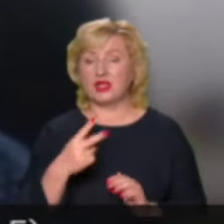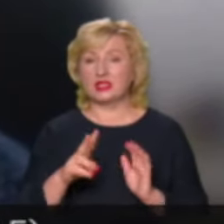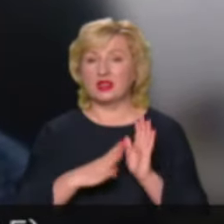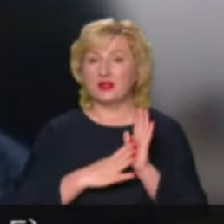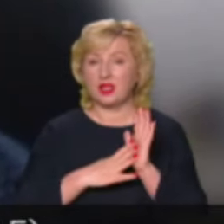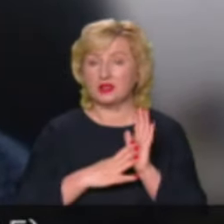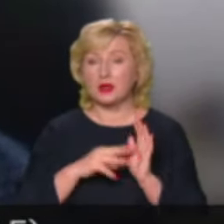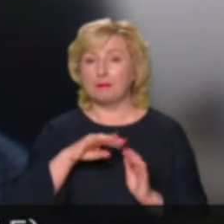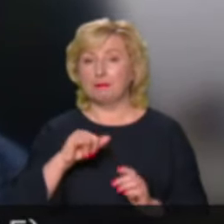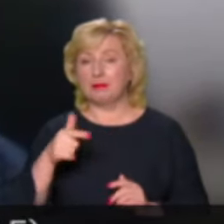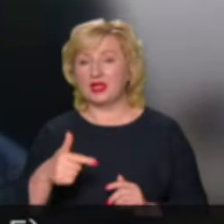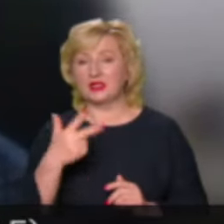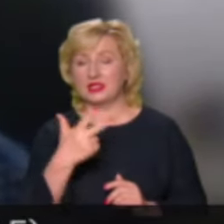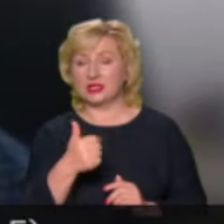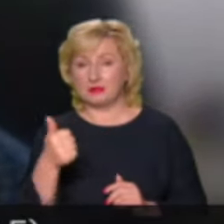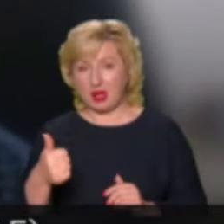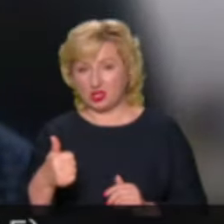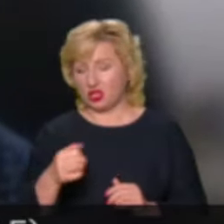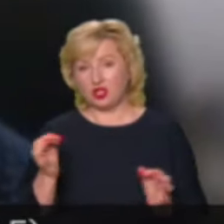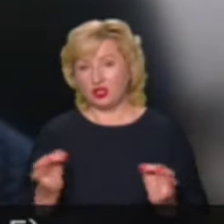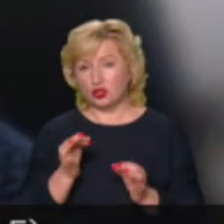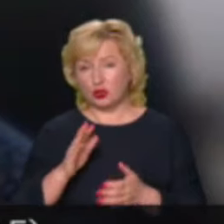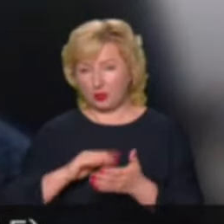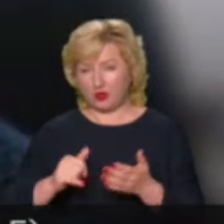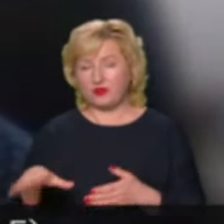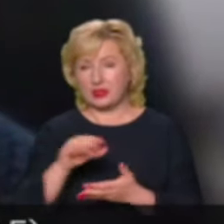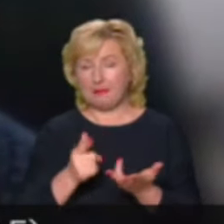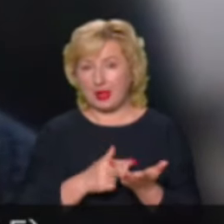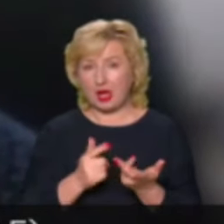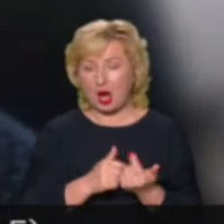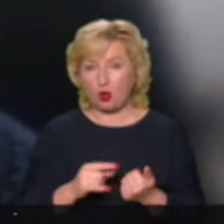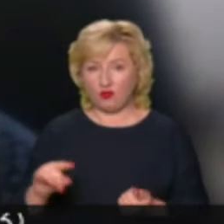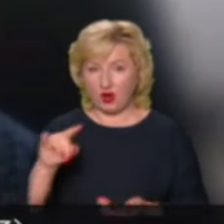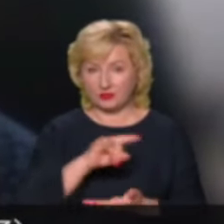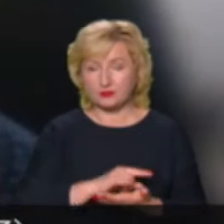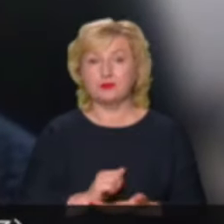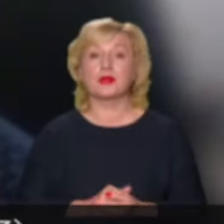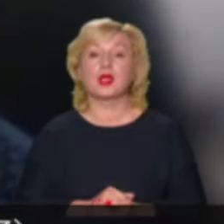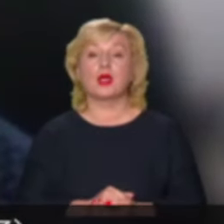Міг-29 і Міг-31. Мабуть, нічого не пропустив, мабуть, це перерахував. І